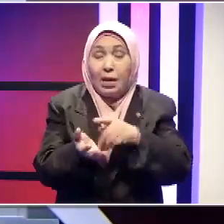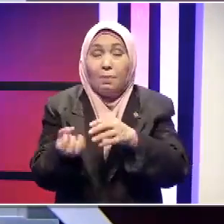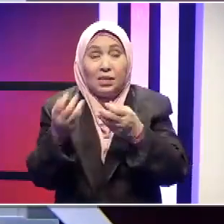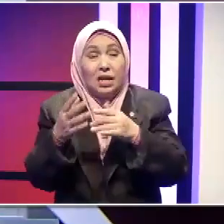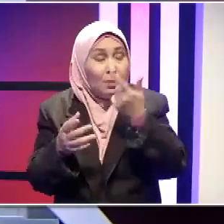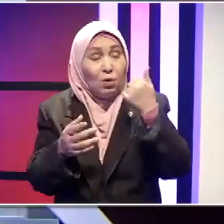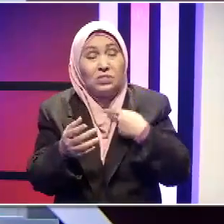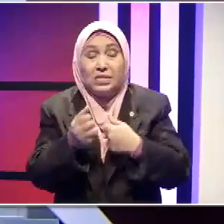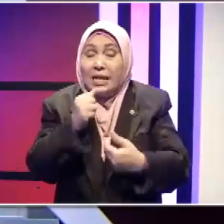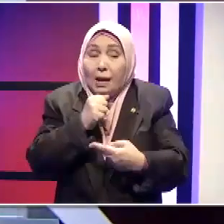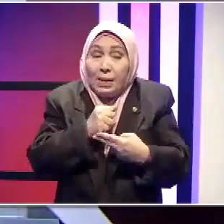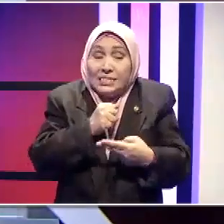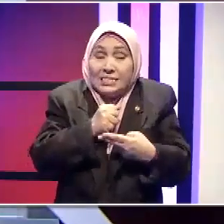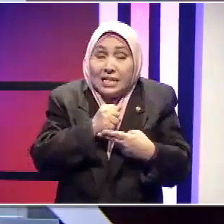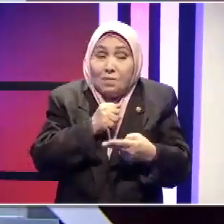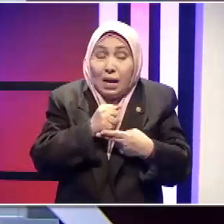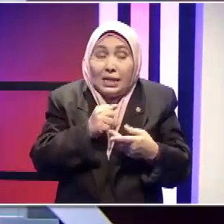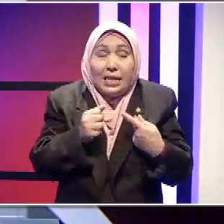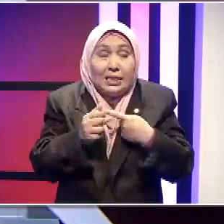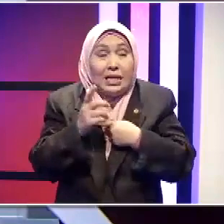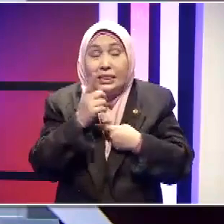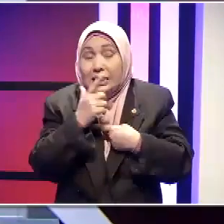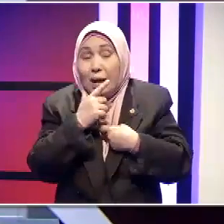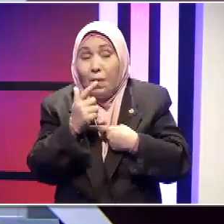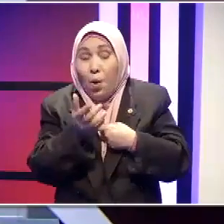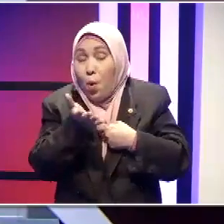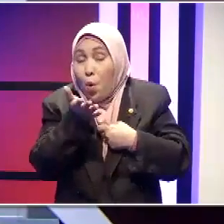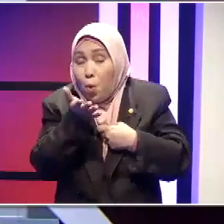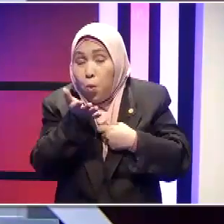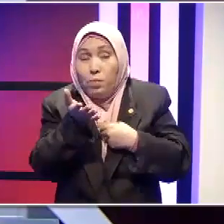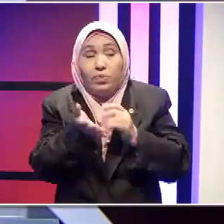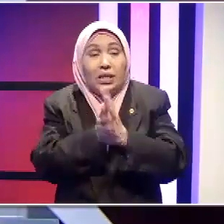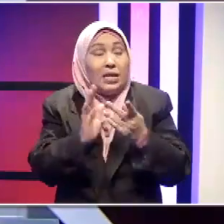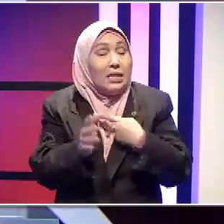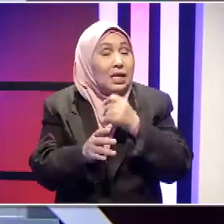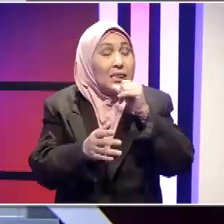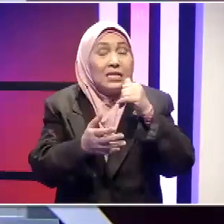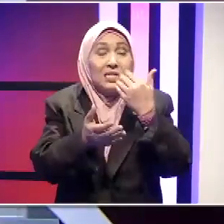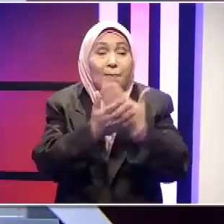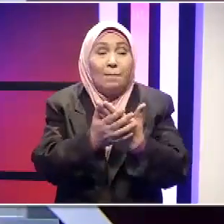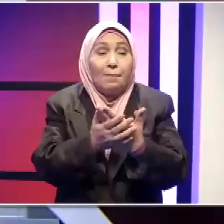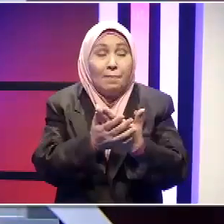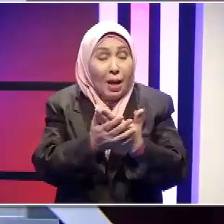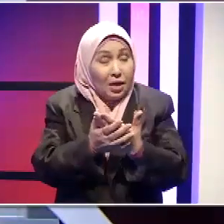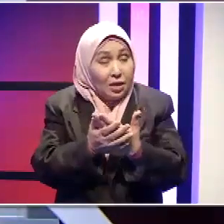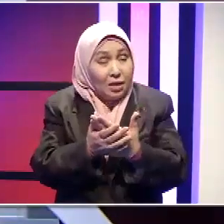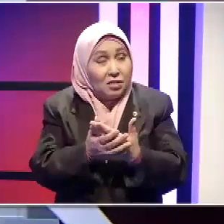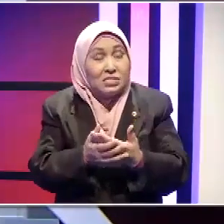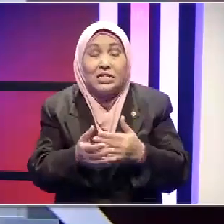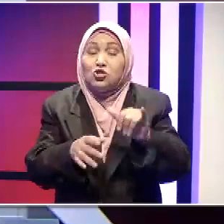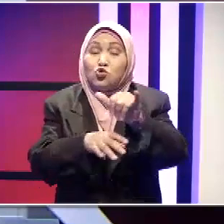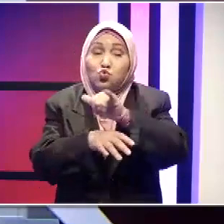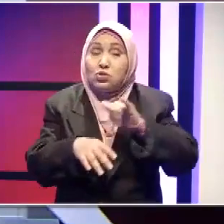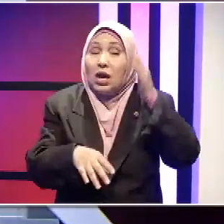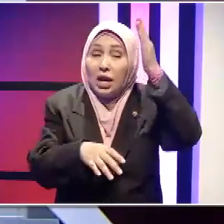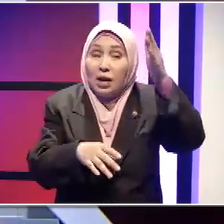Beijing dan kita tidak mahu Oh membaca kita takde lah sampai pation gini tapi di surga nanti